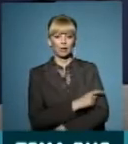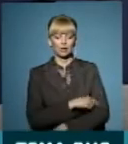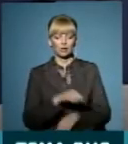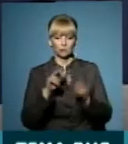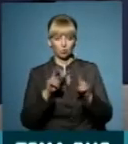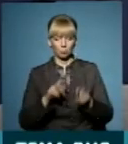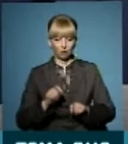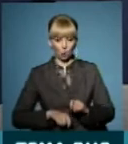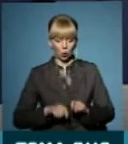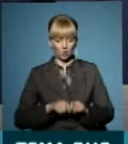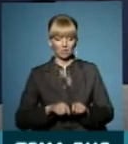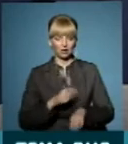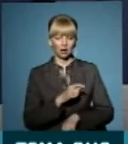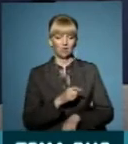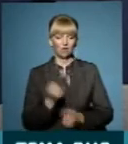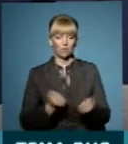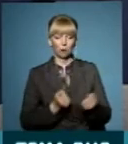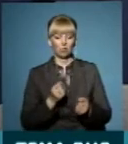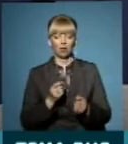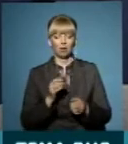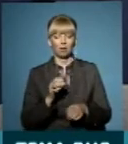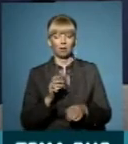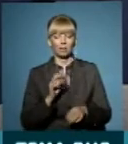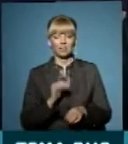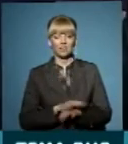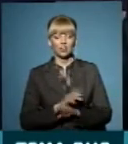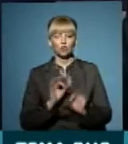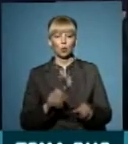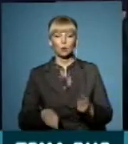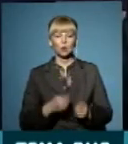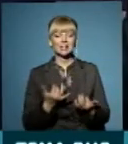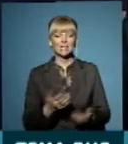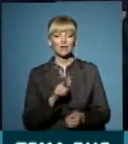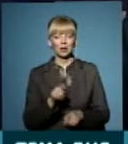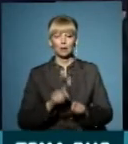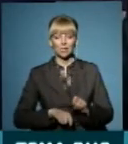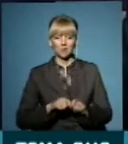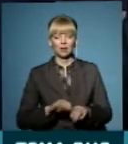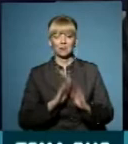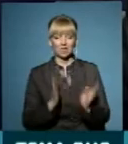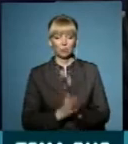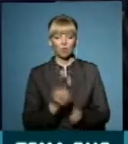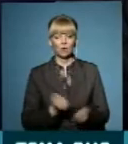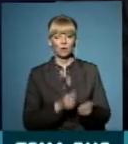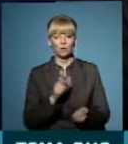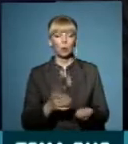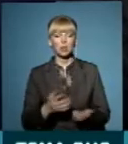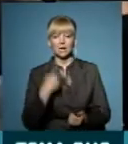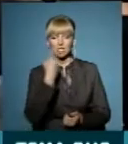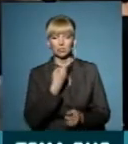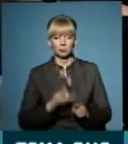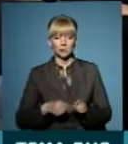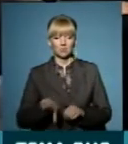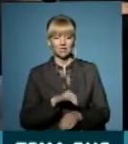огляд водіїв, при якому не виявлено жодного порушення. От скільки ви перевіряли загалом водіїв? Яким чином це